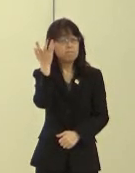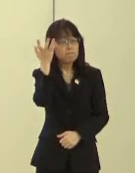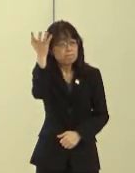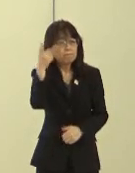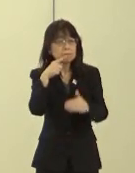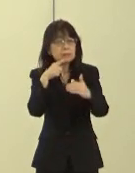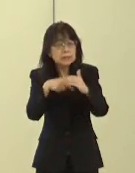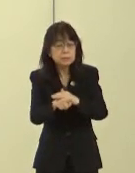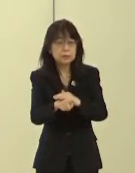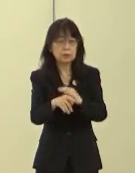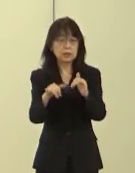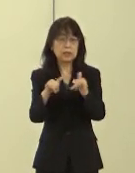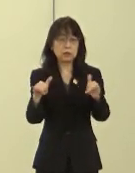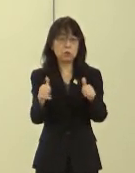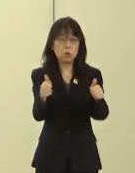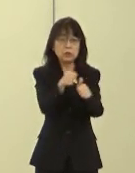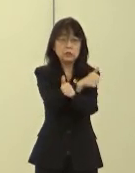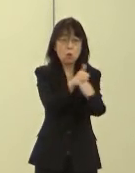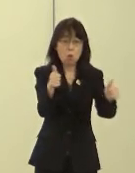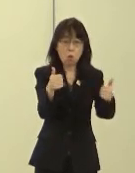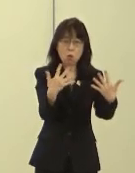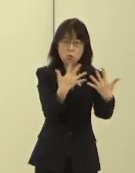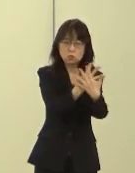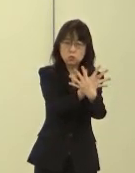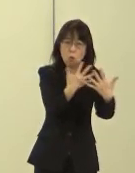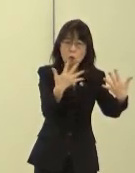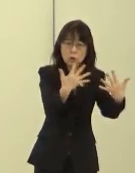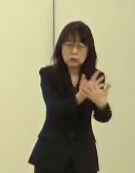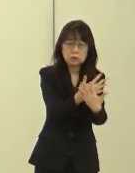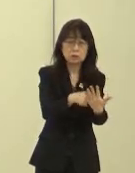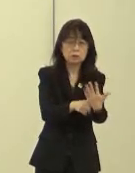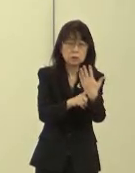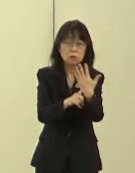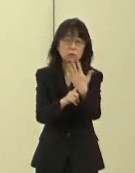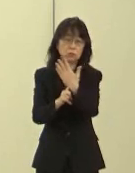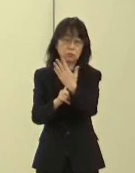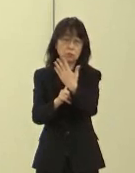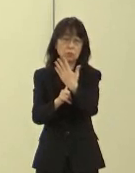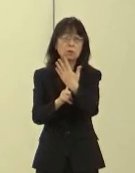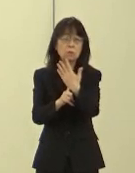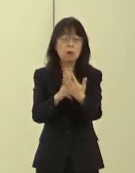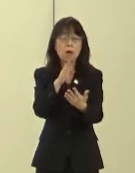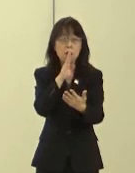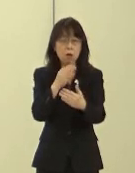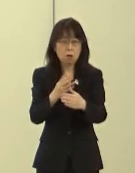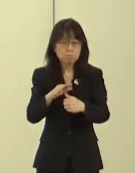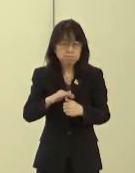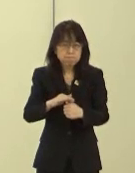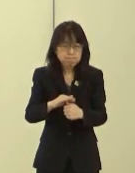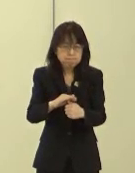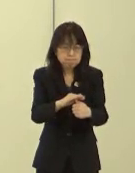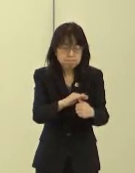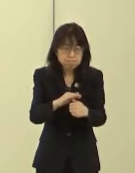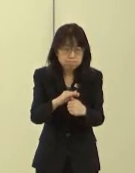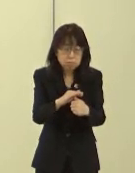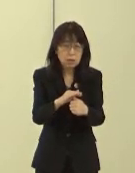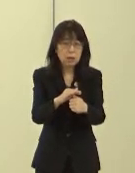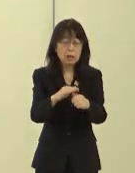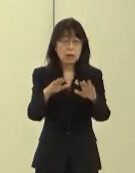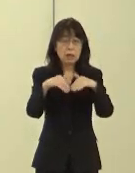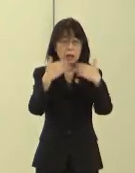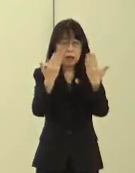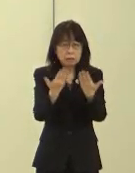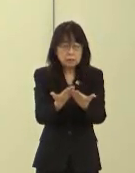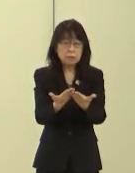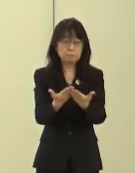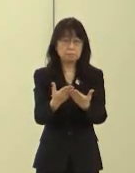人の移動と動きというものが出てまいりますので、潜在的な感染リスク ということ、まあ、これらを含